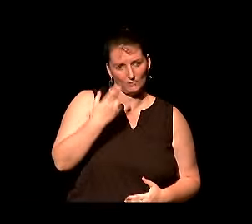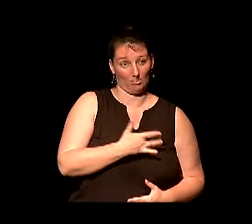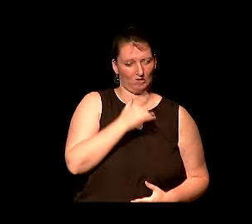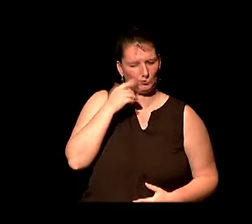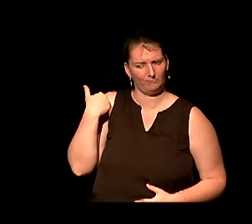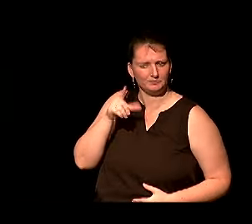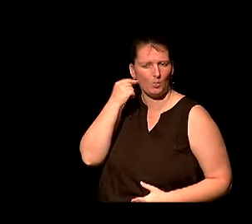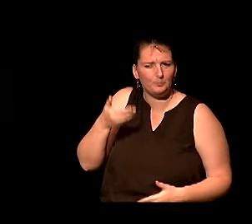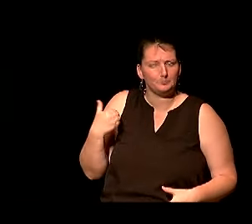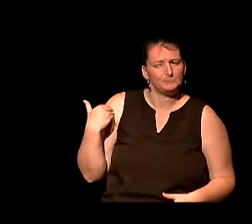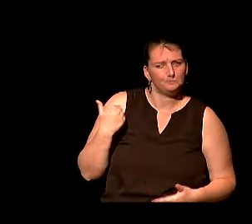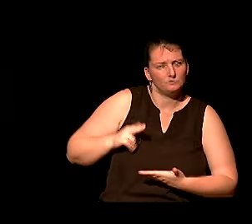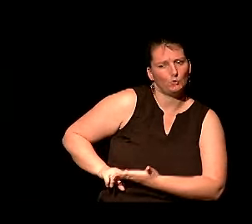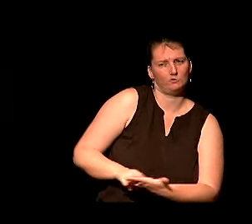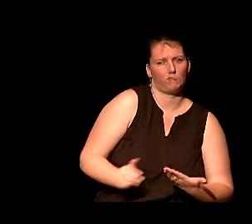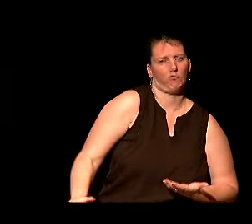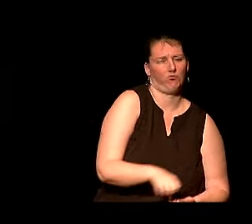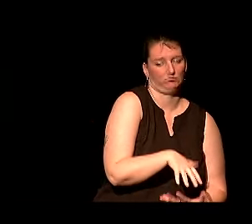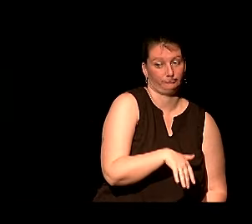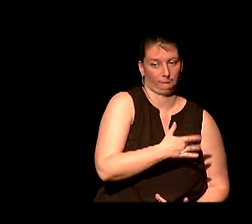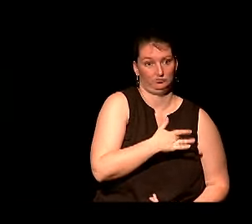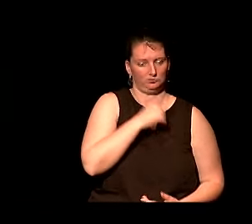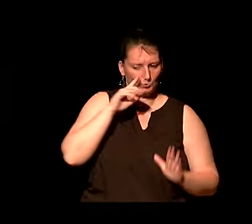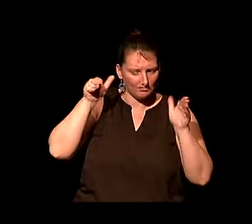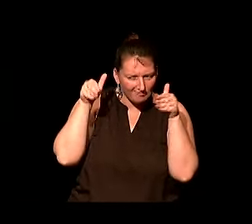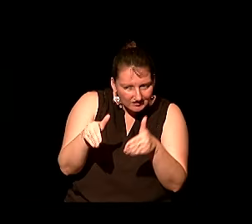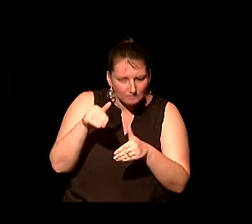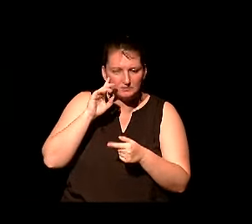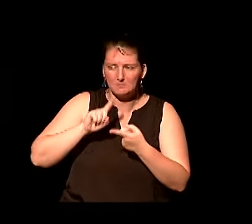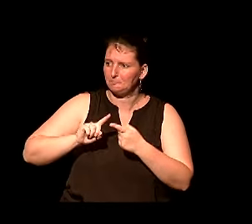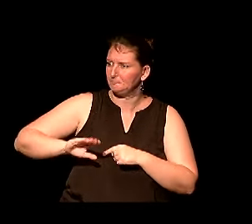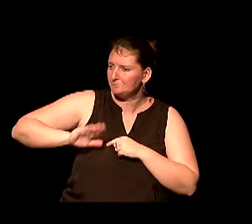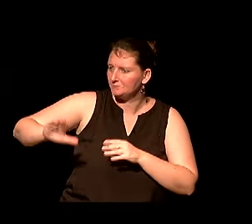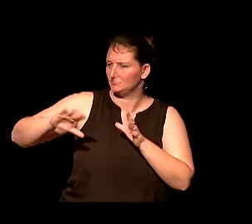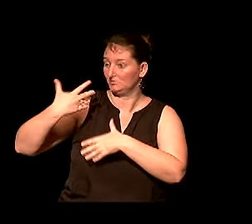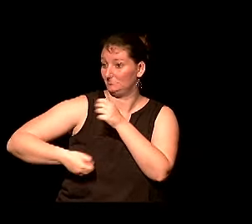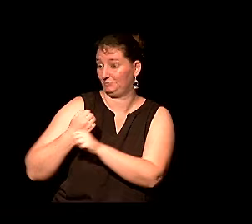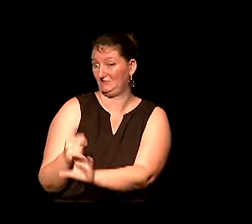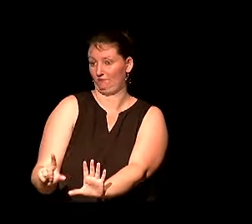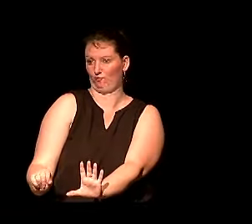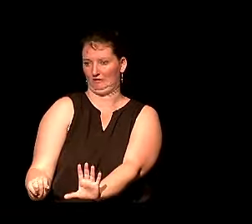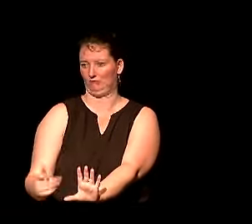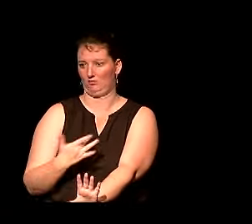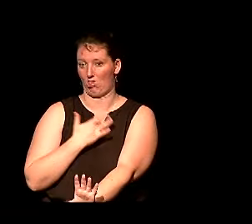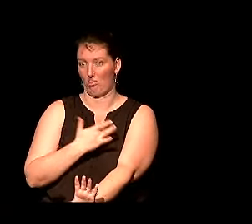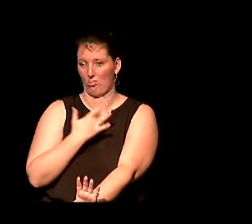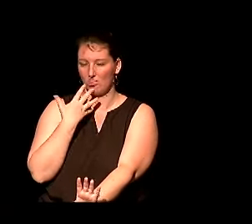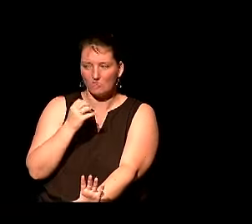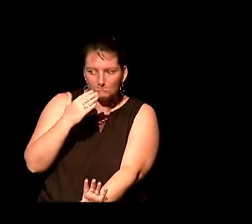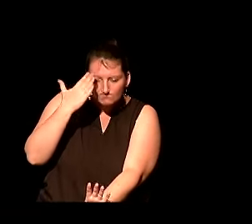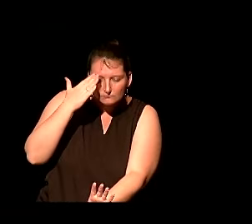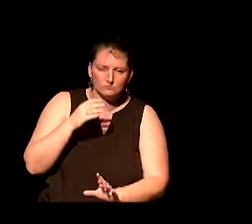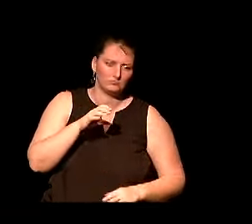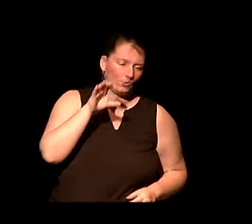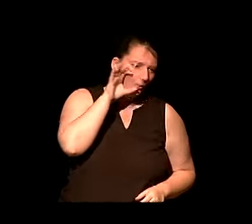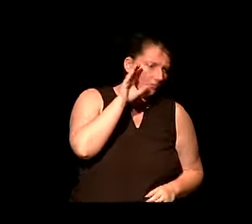se concentre aussi sur cet impressionnisme original des années 70, disons. C'est ça qui l'intéresse aussi, et pas tant les